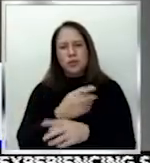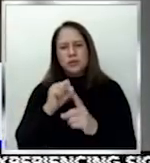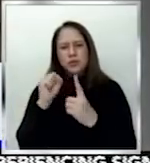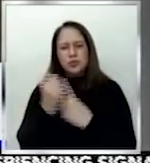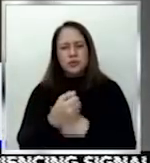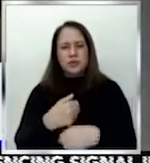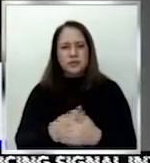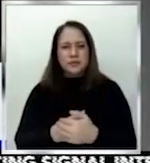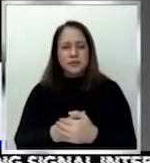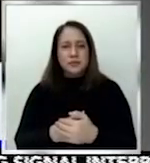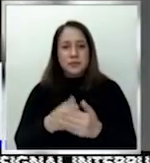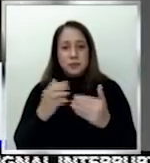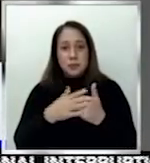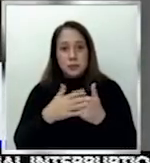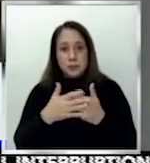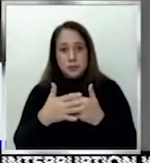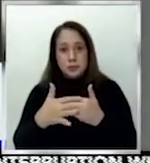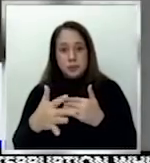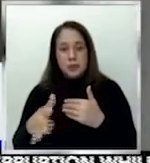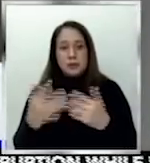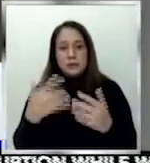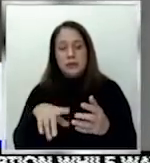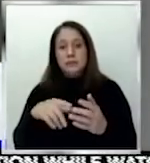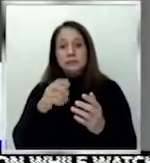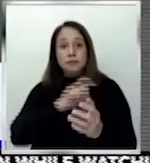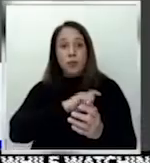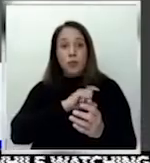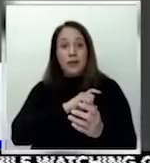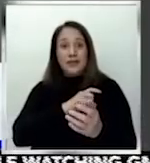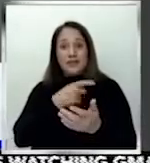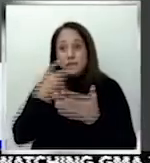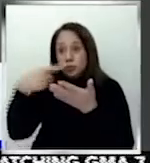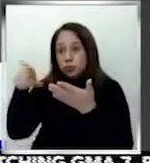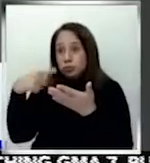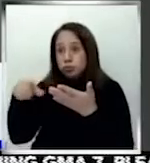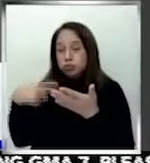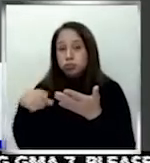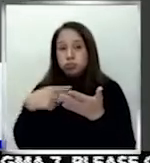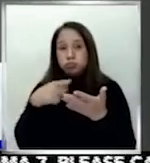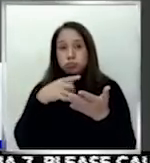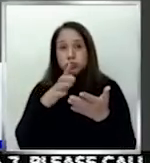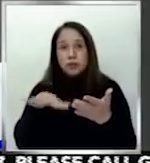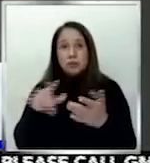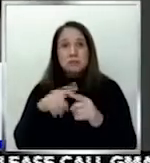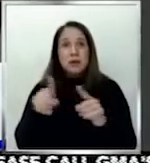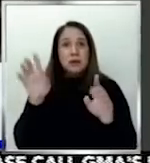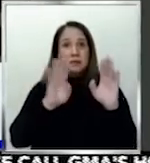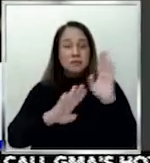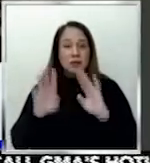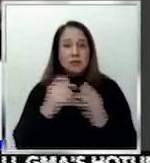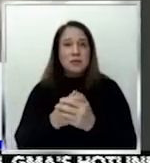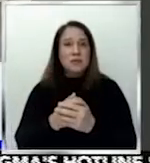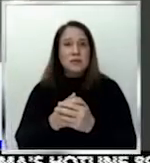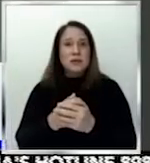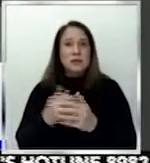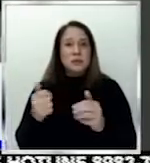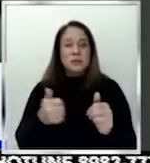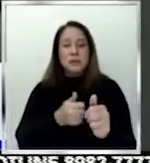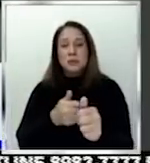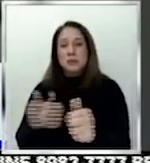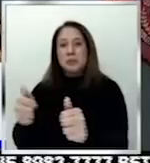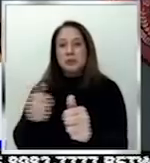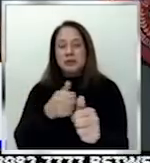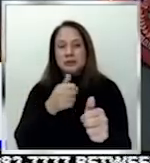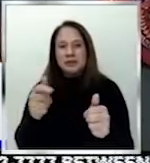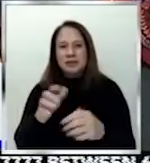ng insidente, nagpatrolya ang mga pulis sa pinangyarihan ng gulo. Ang problema, parang habulan ng pusa at dagaraw ang sitwasyon sa